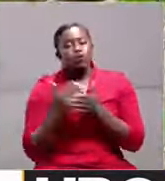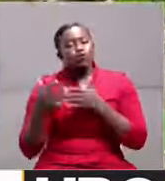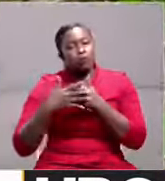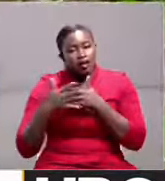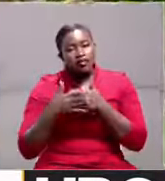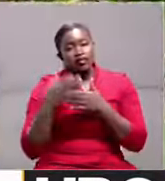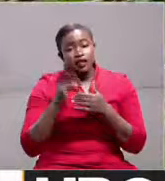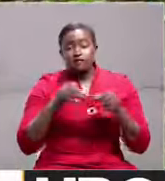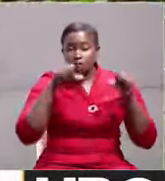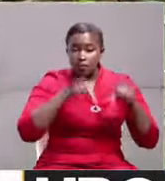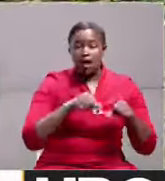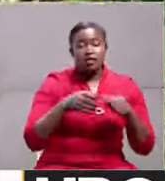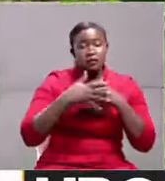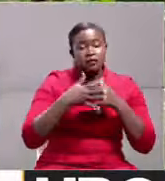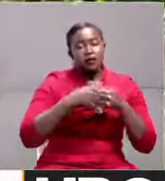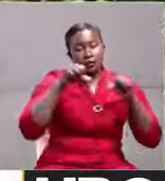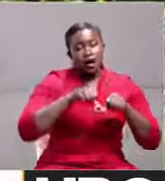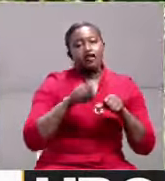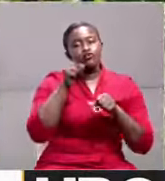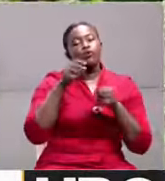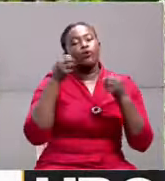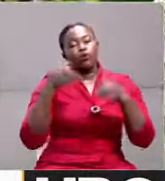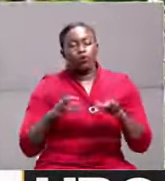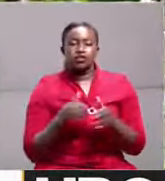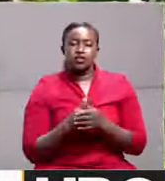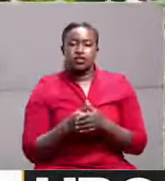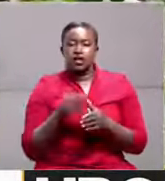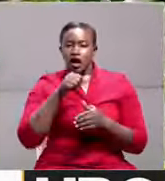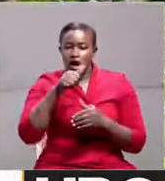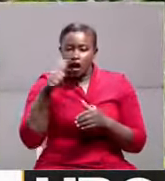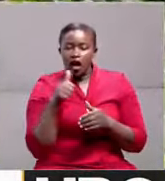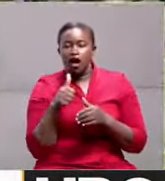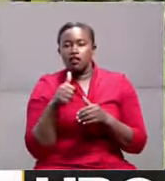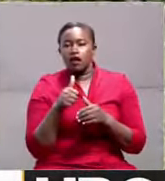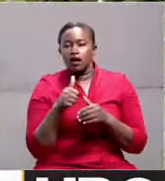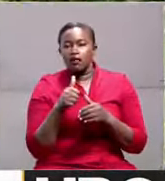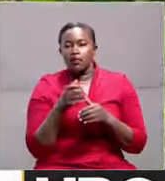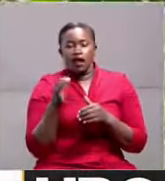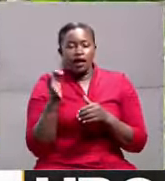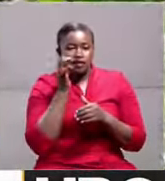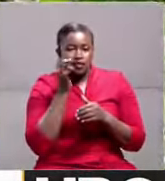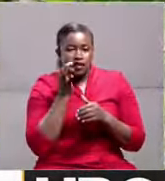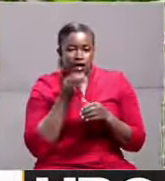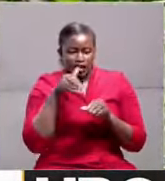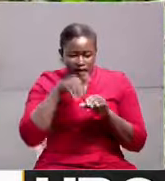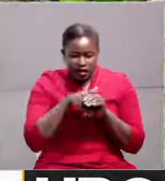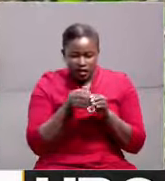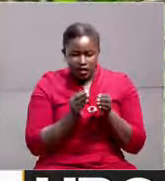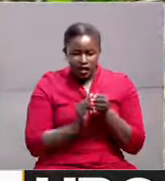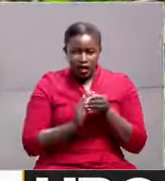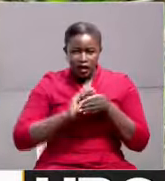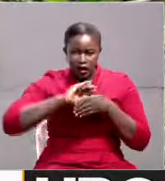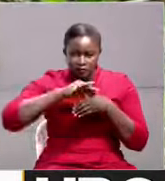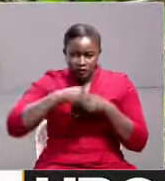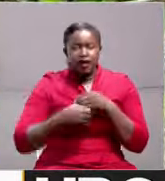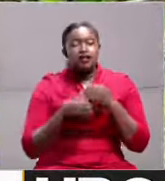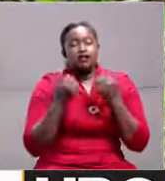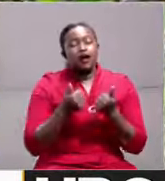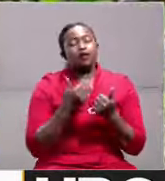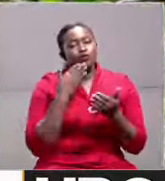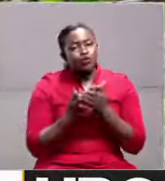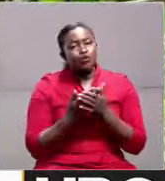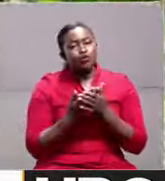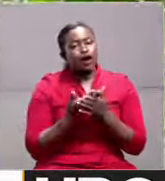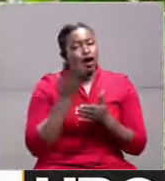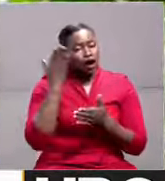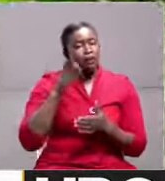bikuba bubye mwanyi gwo mulimi nosigala ngofirwa emwanyi zine zigendera mu kikuta kati ebyuma ebirungi biri kalungu nolecho tusaba